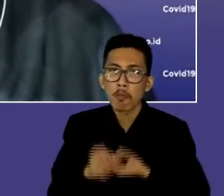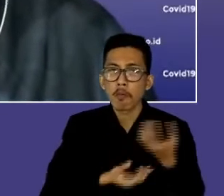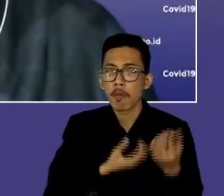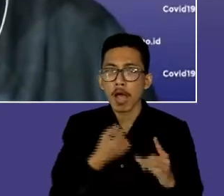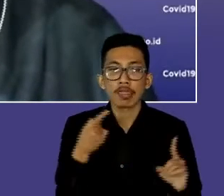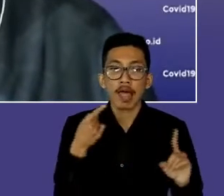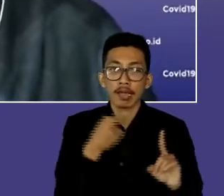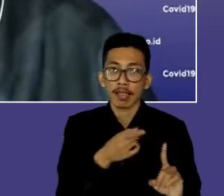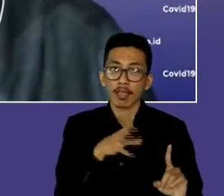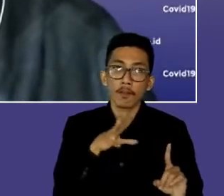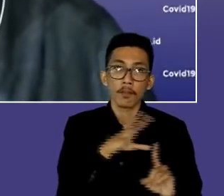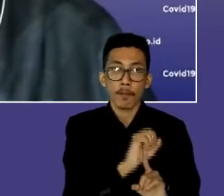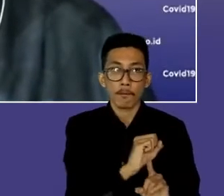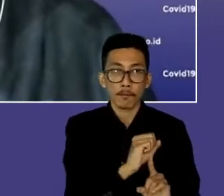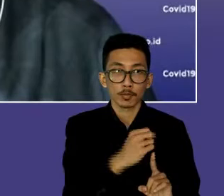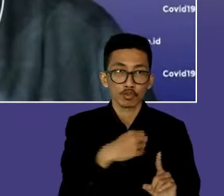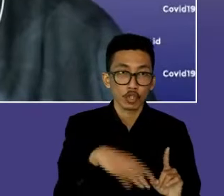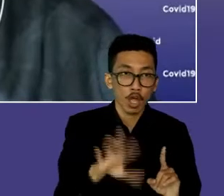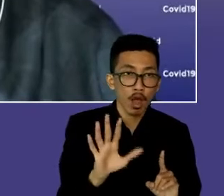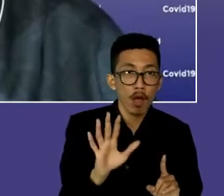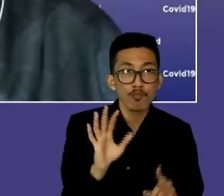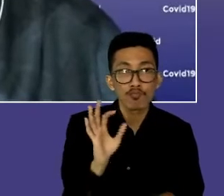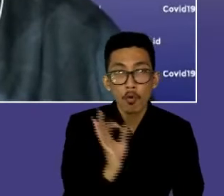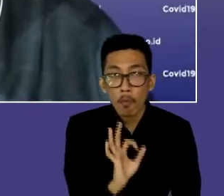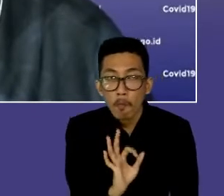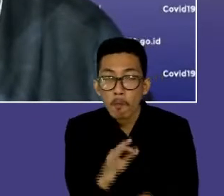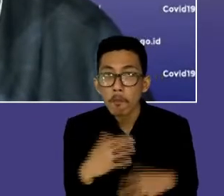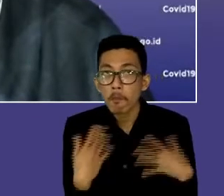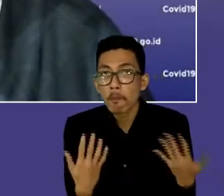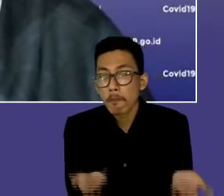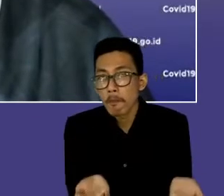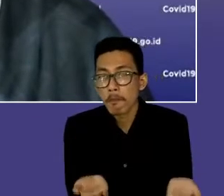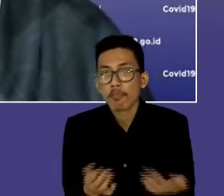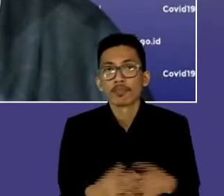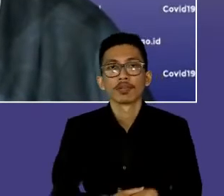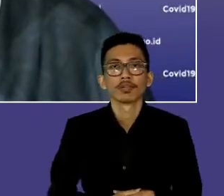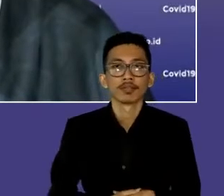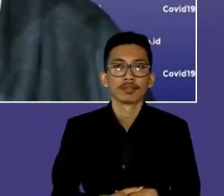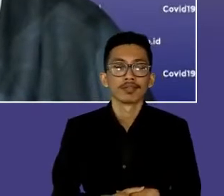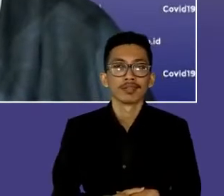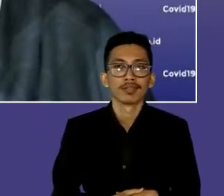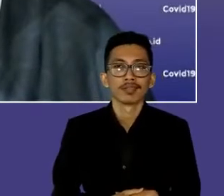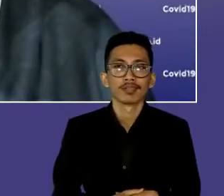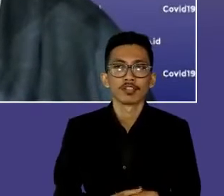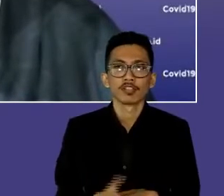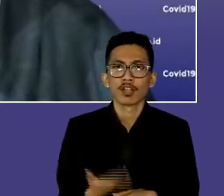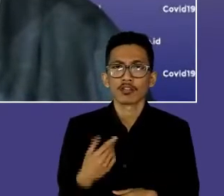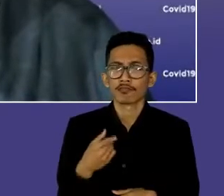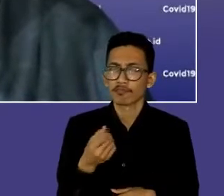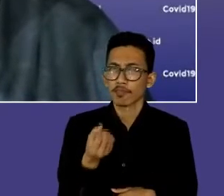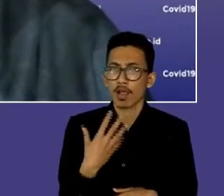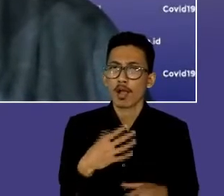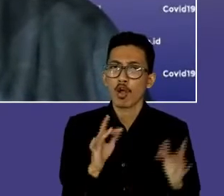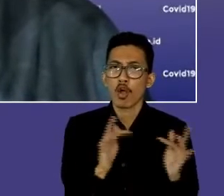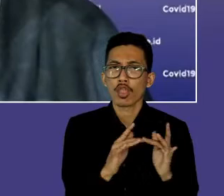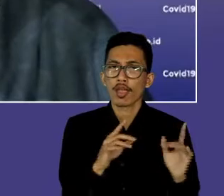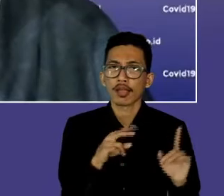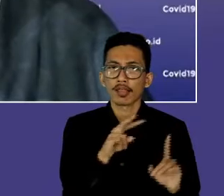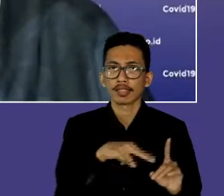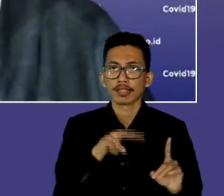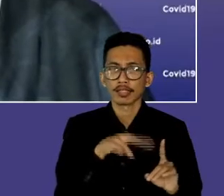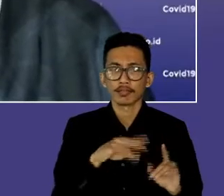atau tidak gitu ya. Kemudian tadi kan di kontak tracing tadi kan banyak sekali ya Dr. Dewi ya, sebetulnya